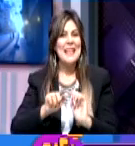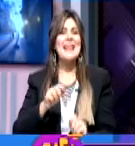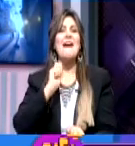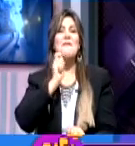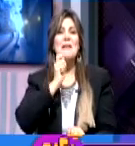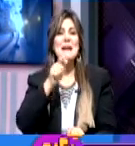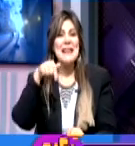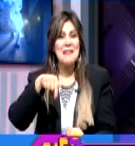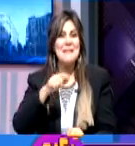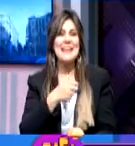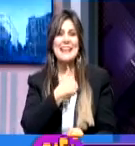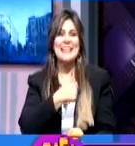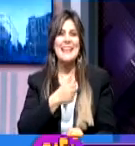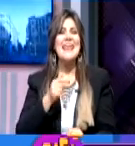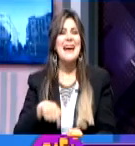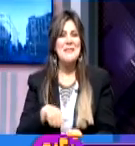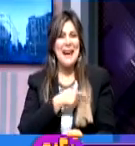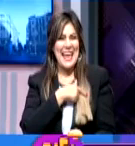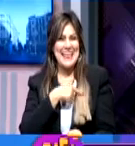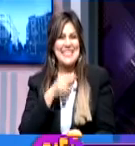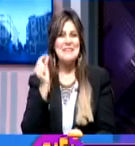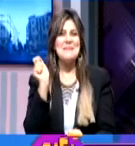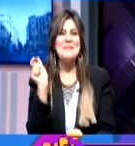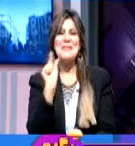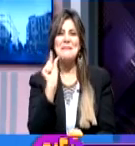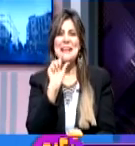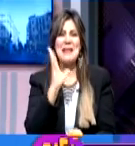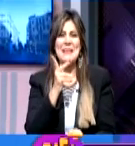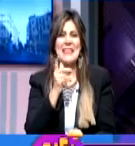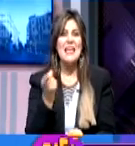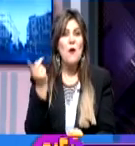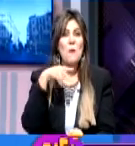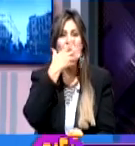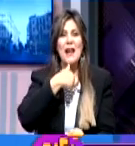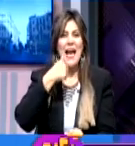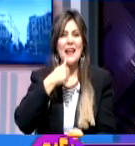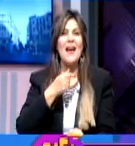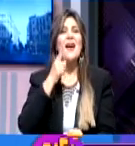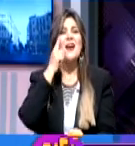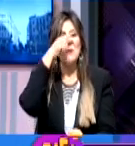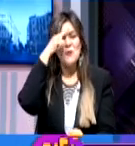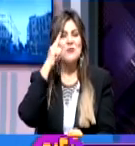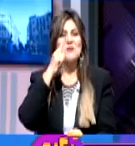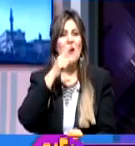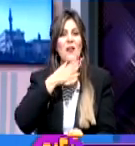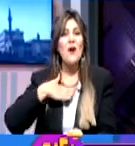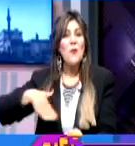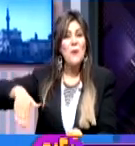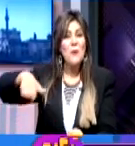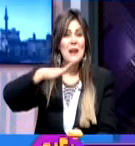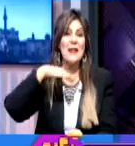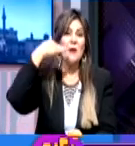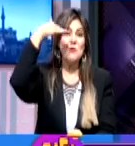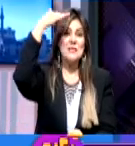فعلا في مصر، ان هيكون بكره احلى مع فخامه الرئيس. هي حياتنا بقت احلى اصلا مع فخامه الرئيس. بالظبط. دي حقيقه. فقال لي